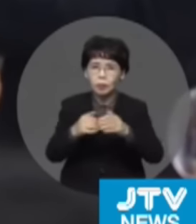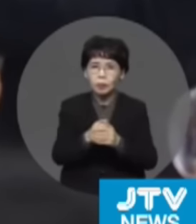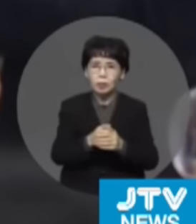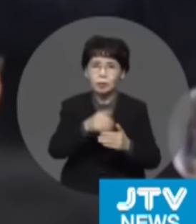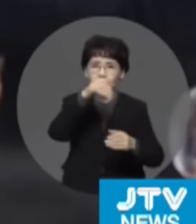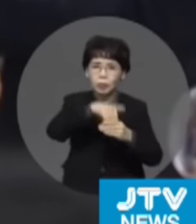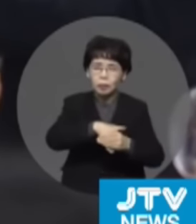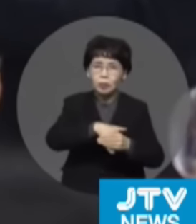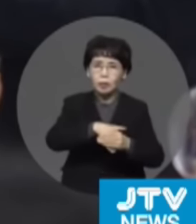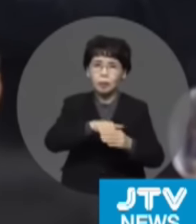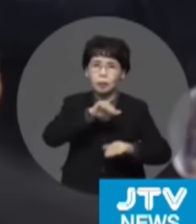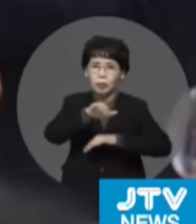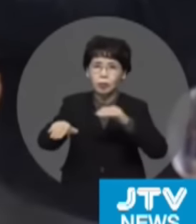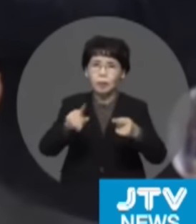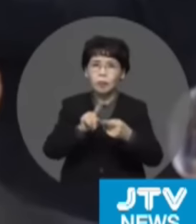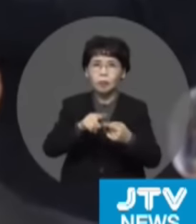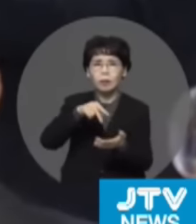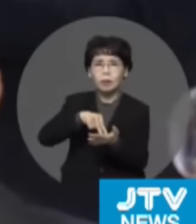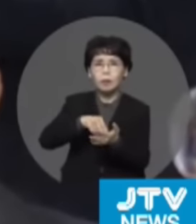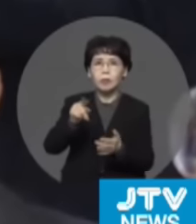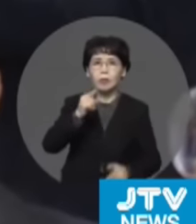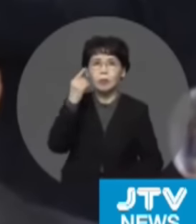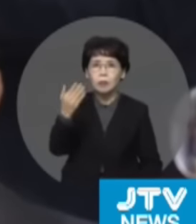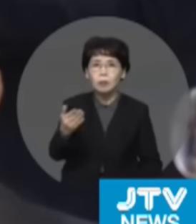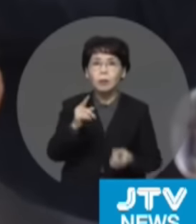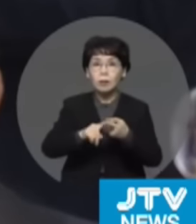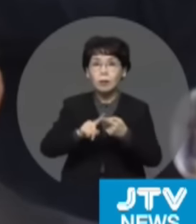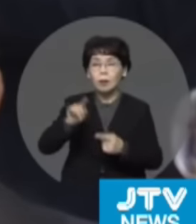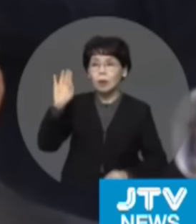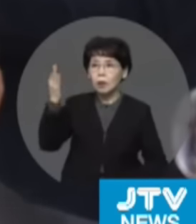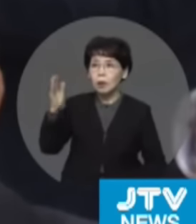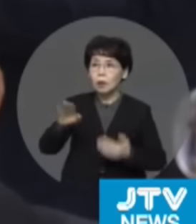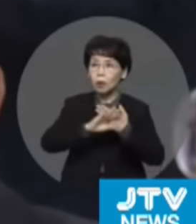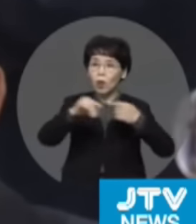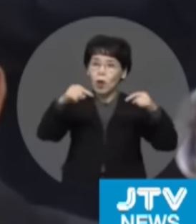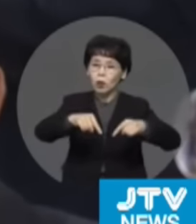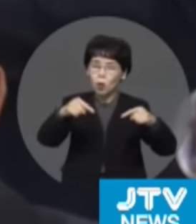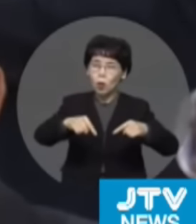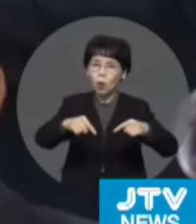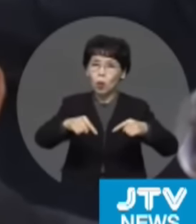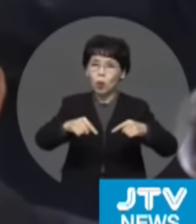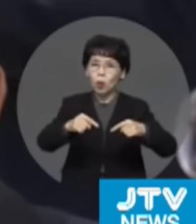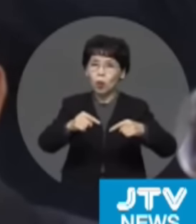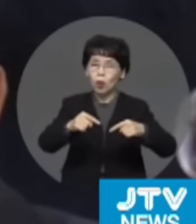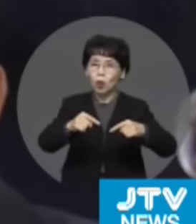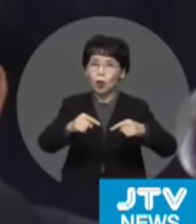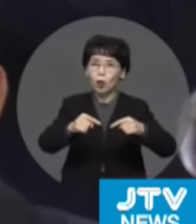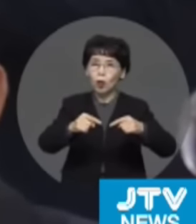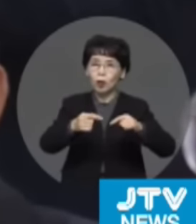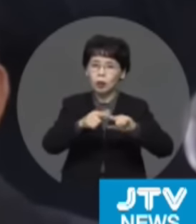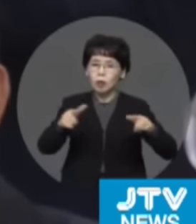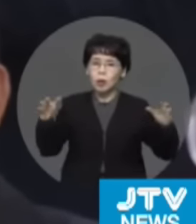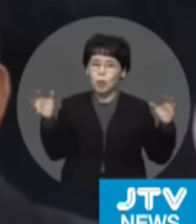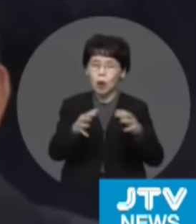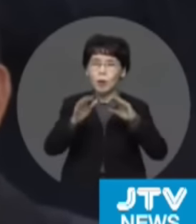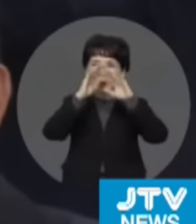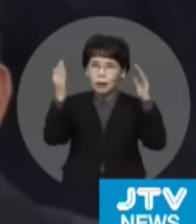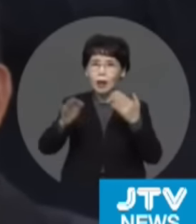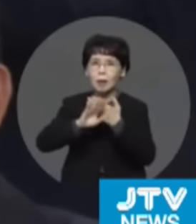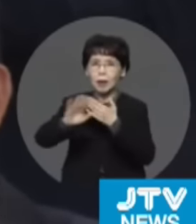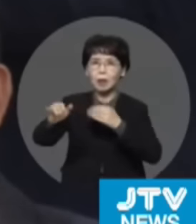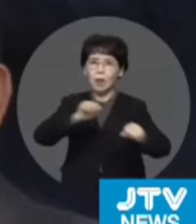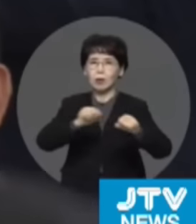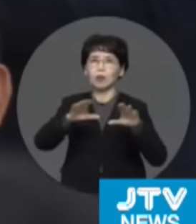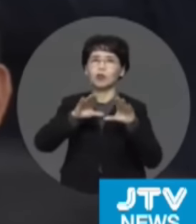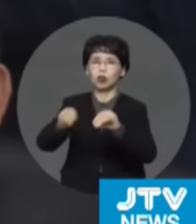어떤 입장이신지 여쭤보고 싶고요. 또 이와 관련해서 최근에 외교 일정을 포함해 대외활동 전면 중단을 요구하는